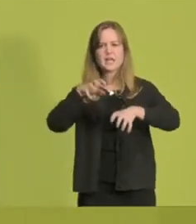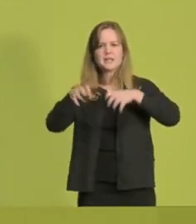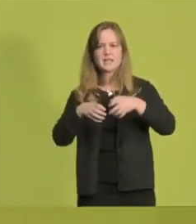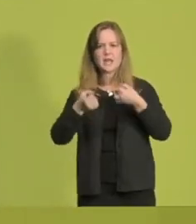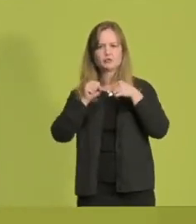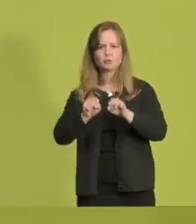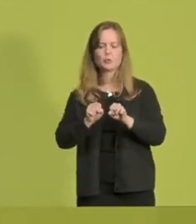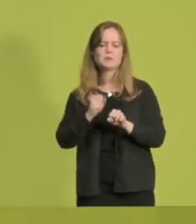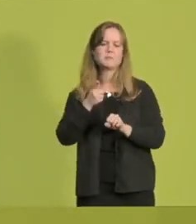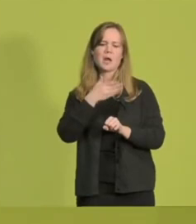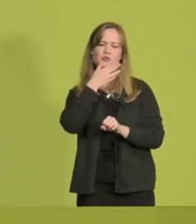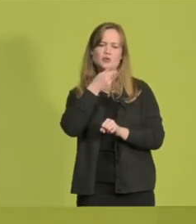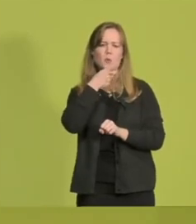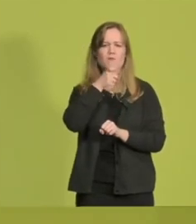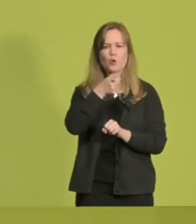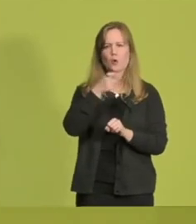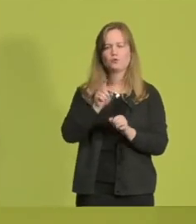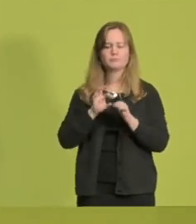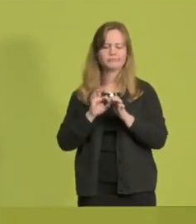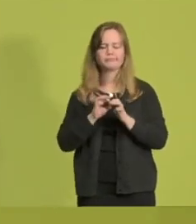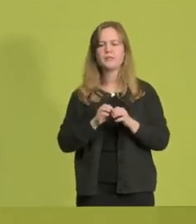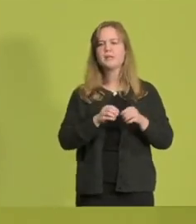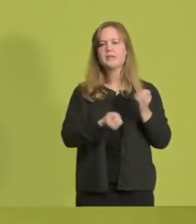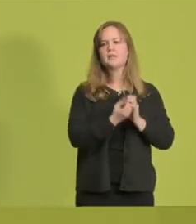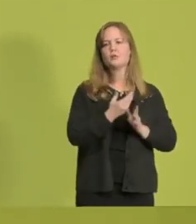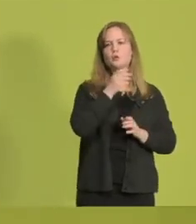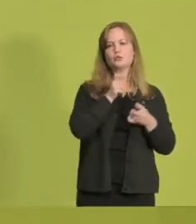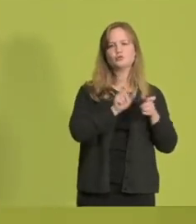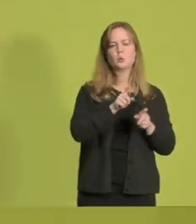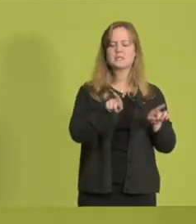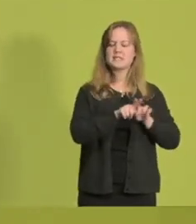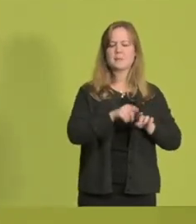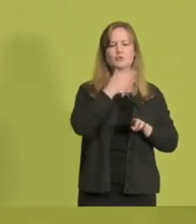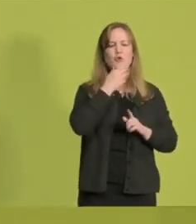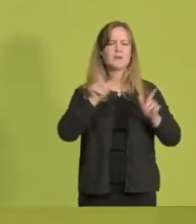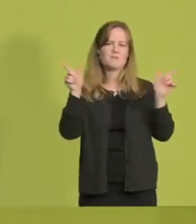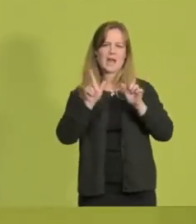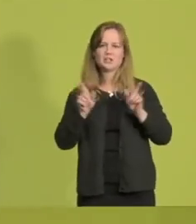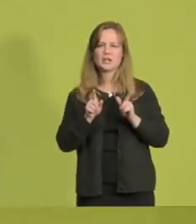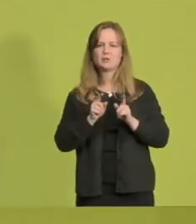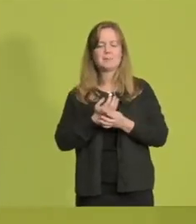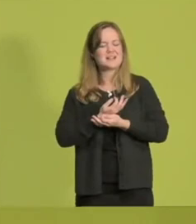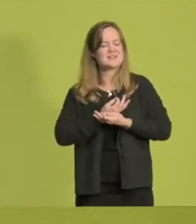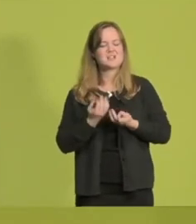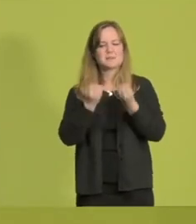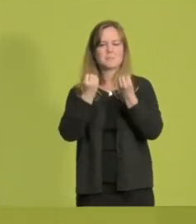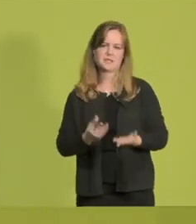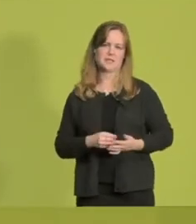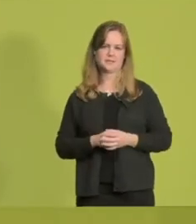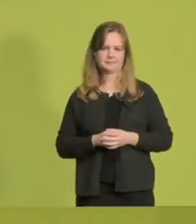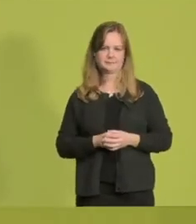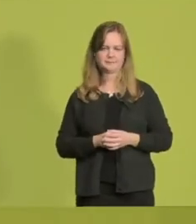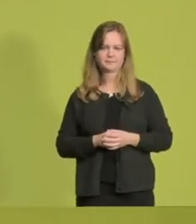ein paar schöne Worte. Im Naturschutz genau das Gleiche. Schöne Veranstaltung, aber es ist nichts passiert. Und wenn wir